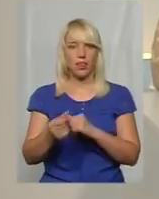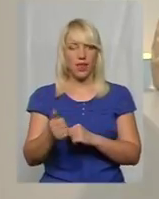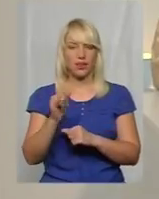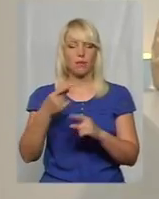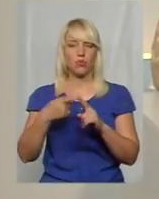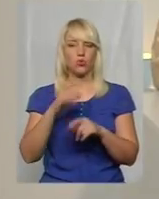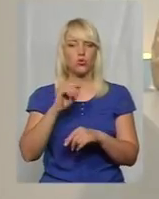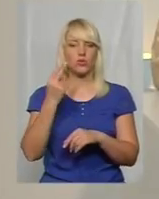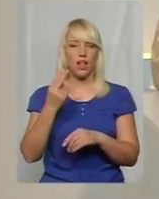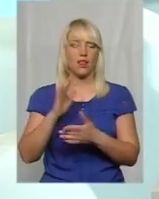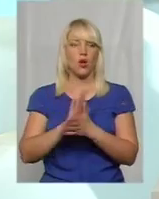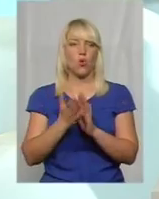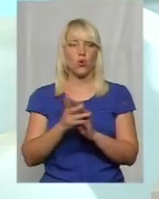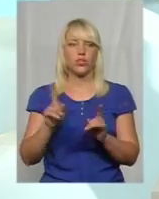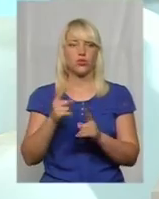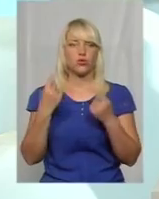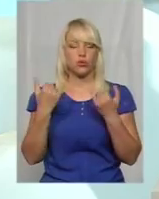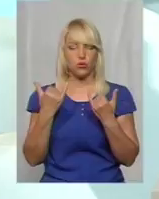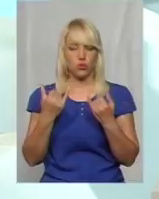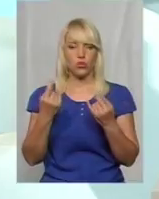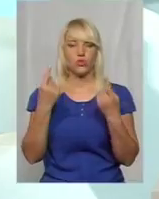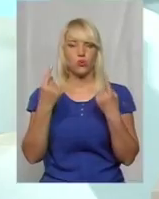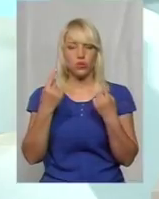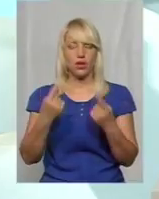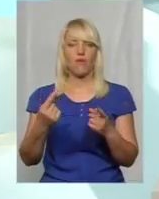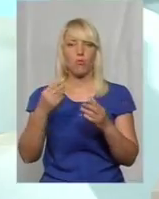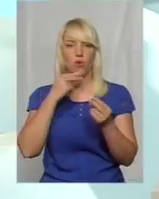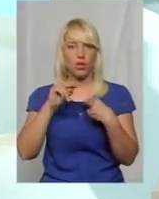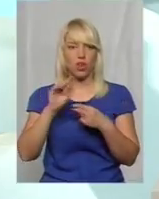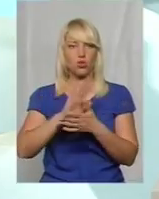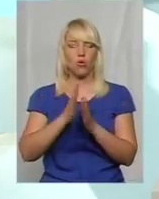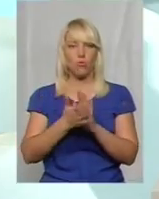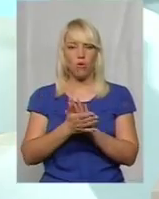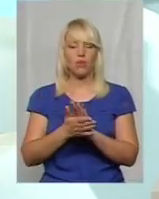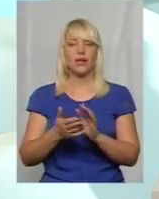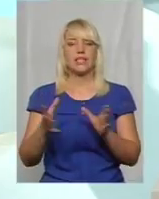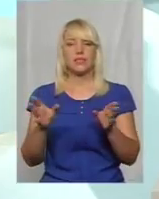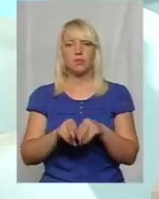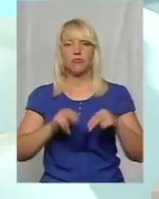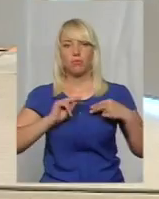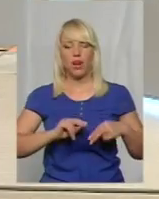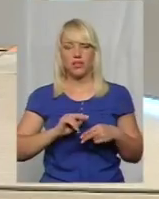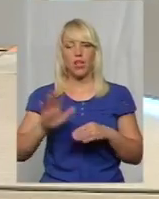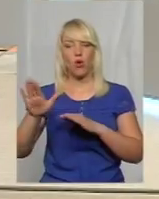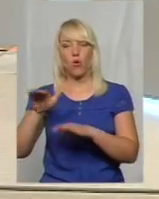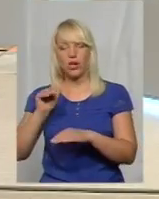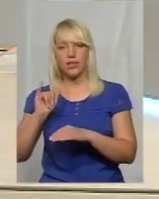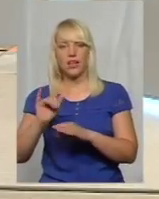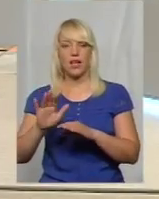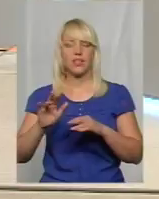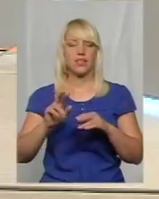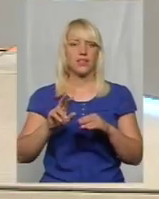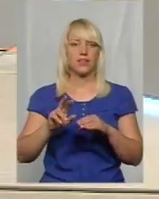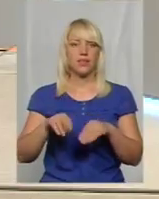що сьогодні суттєво покращило умови співпраці орендаря і орендодавця, і що сьогодні вивела,